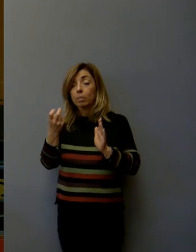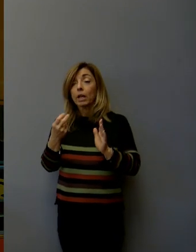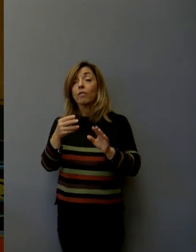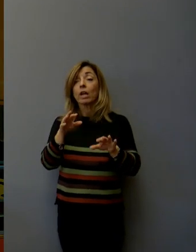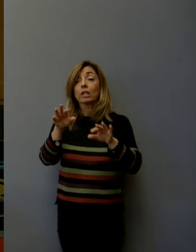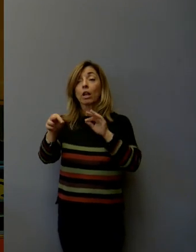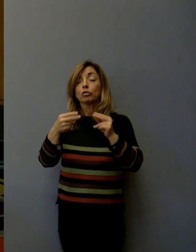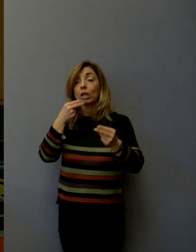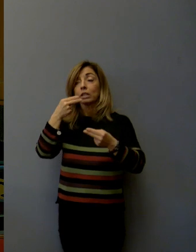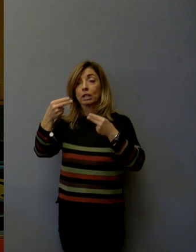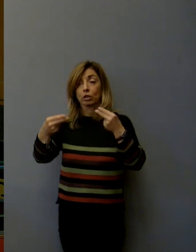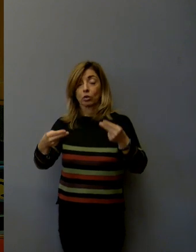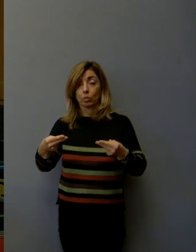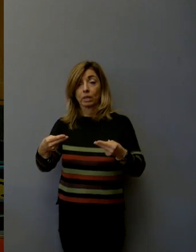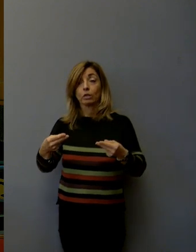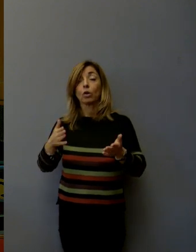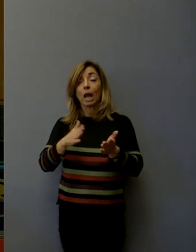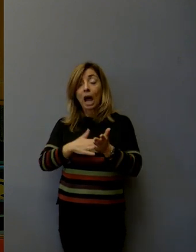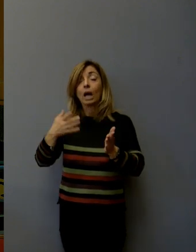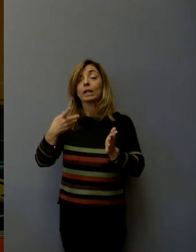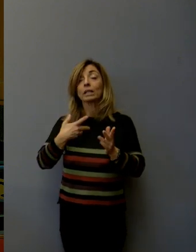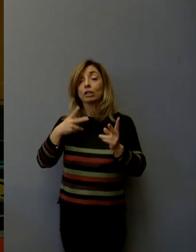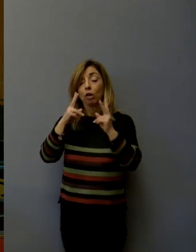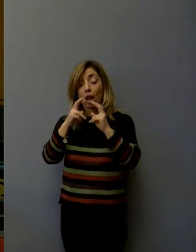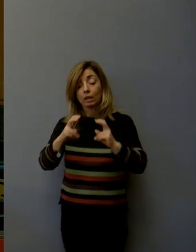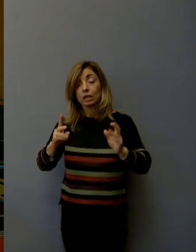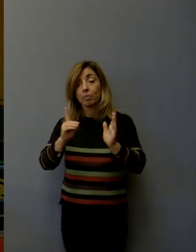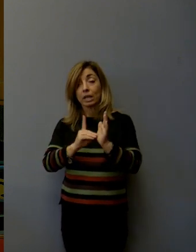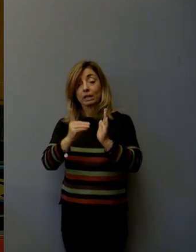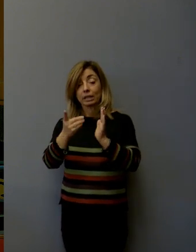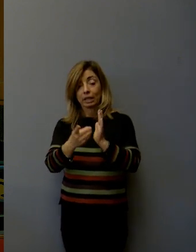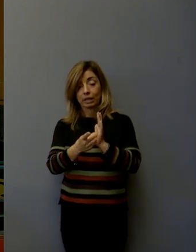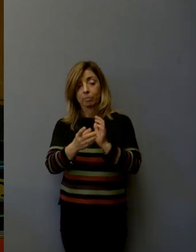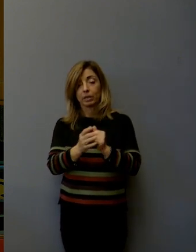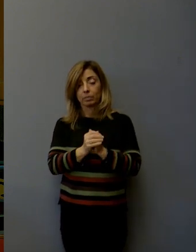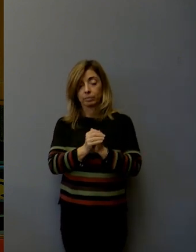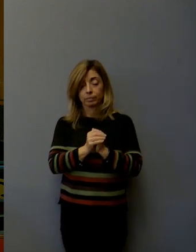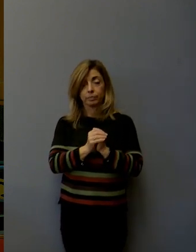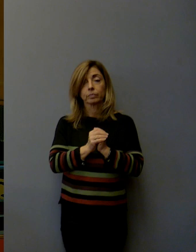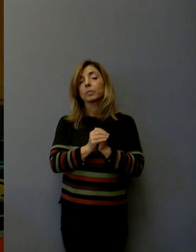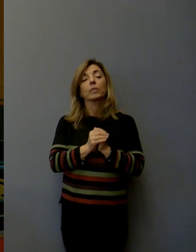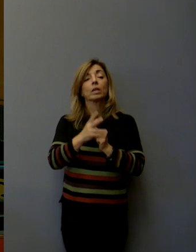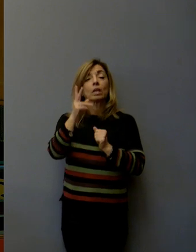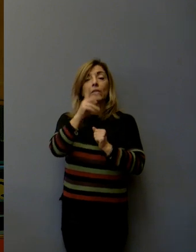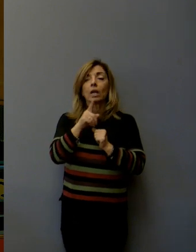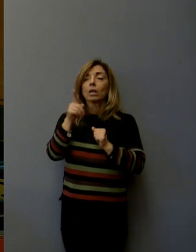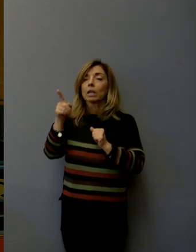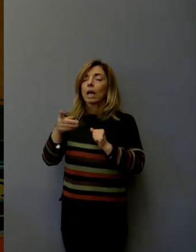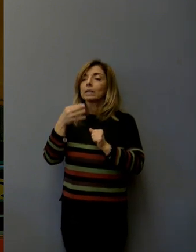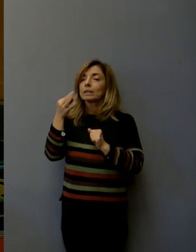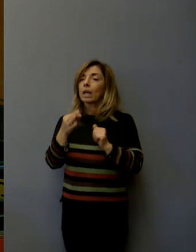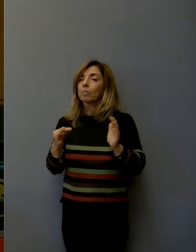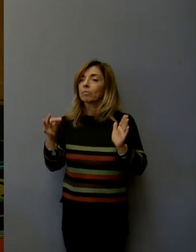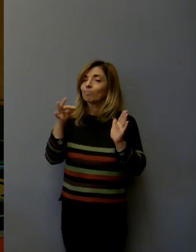il ragionamento vedrai giustamente ogni volta ogni volta fa un richiamo al regolamento pare